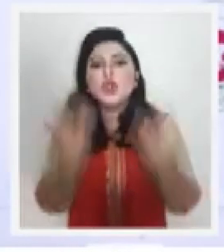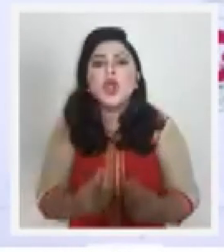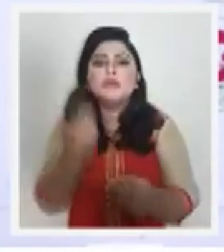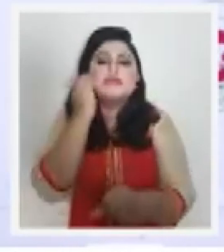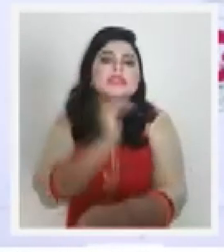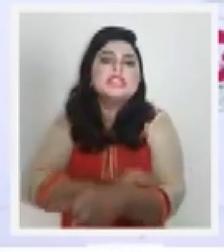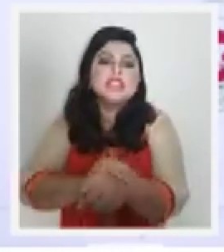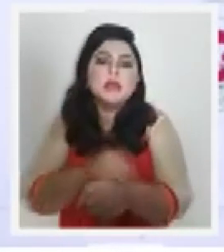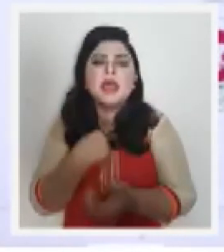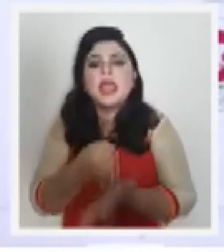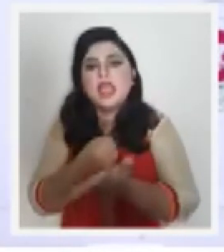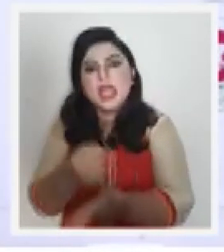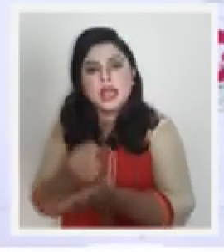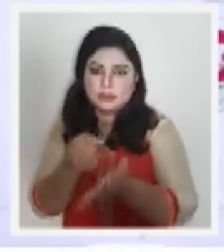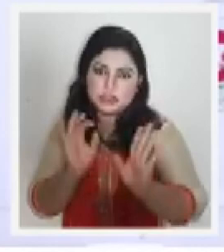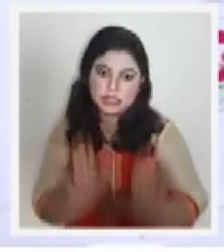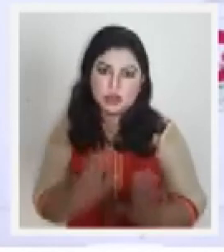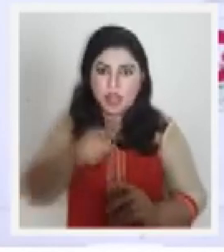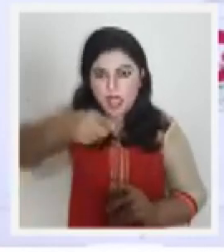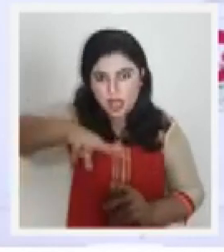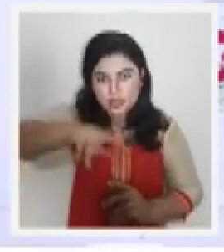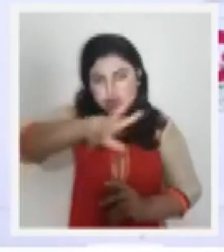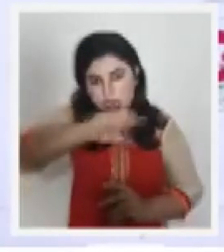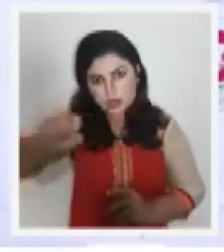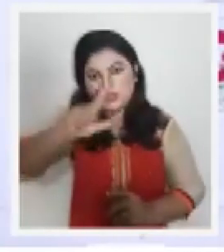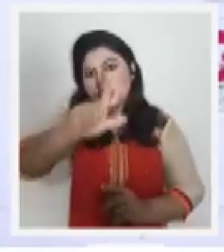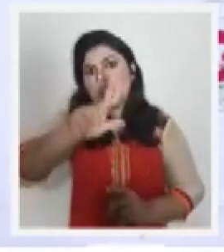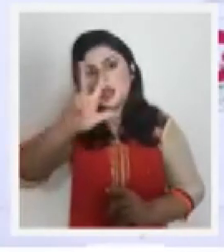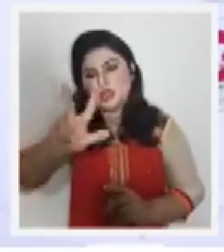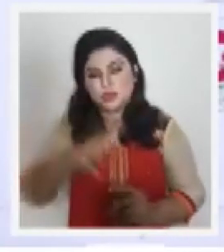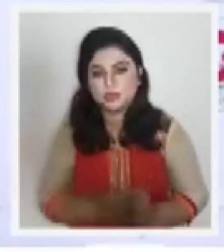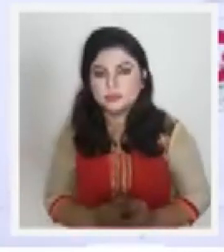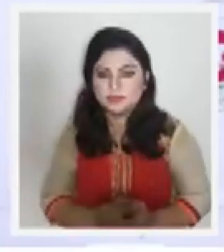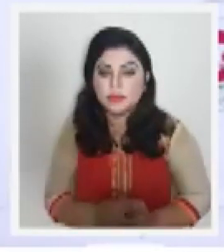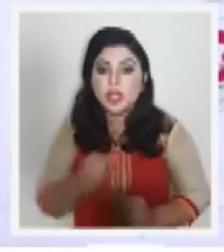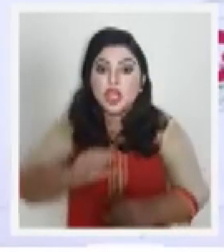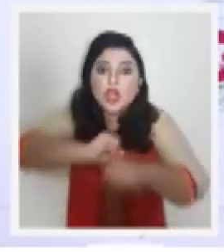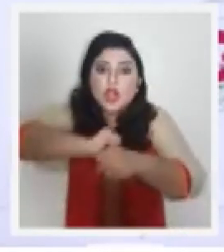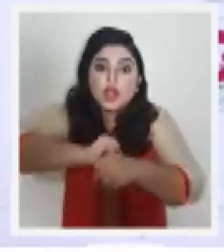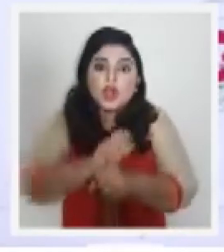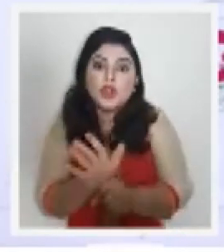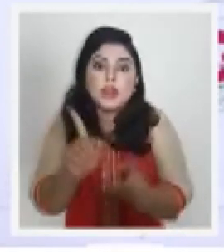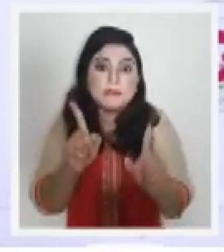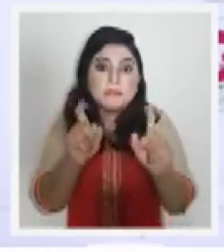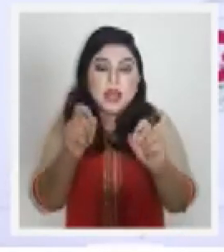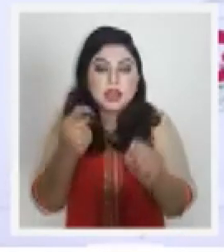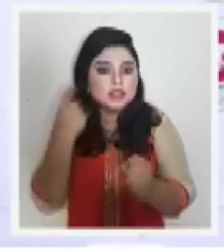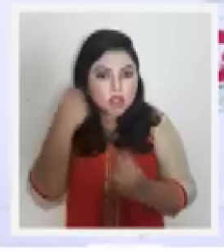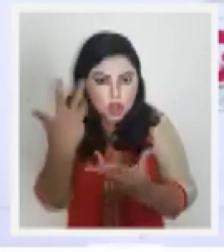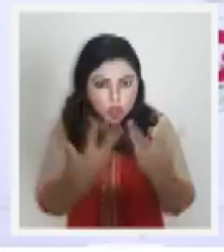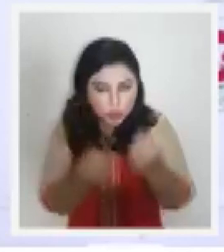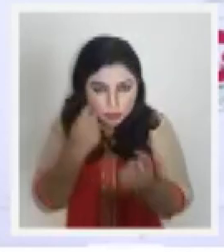এই সেবাটি ব্যাহত হয়েছে এবং অনেক কম রোগীকে এই সেবা দেওয়া গেছে, যা 1,678টি।